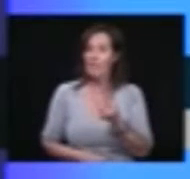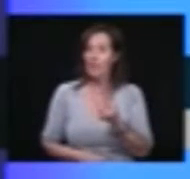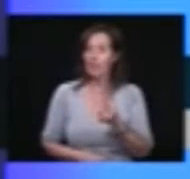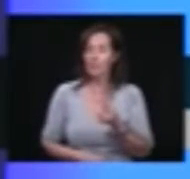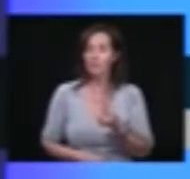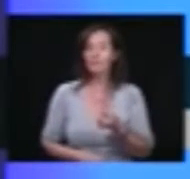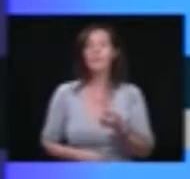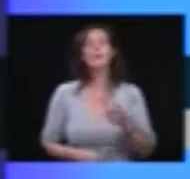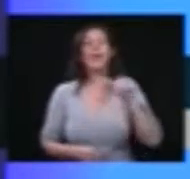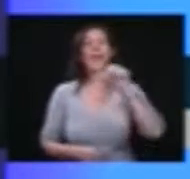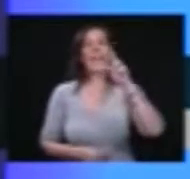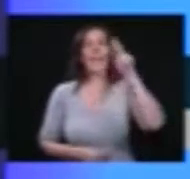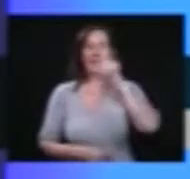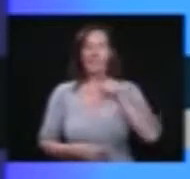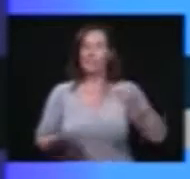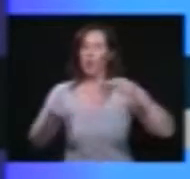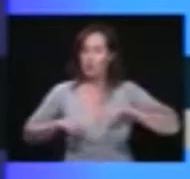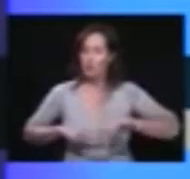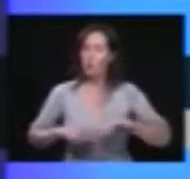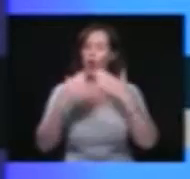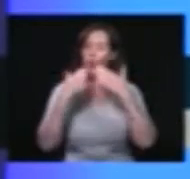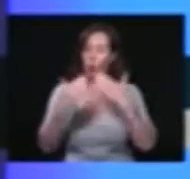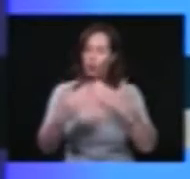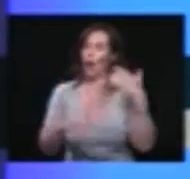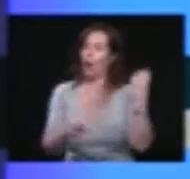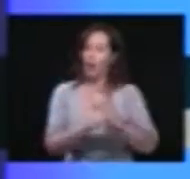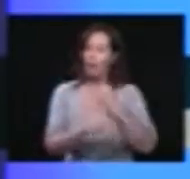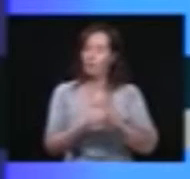ארז פרלמוטר, יושב ראש כל זכות, תודה רבה לך על הדברים ועל